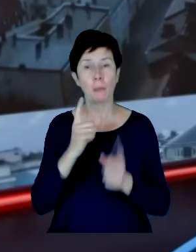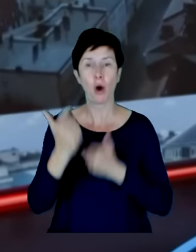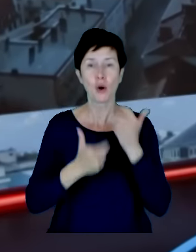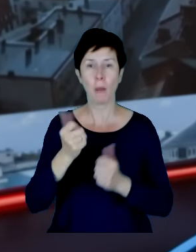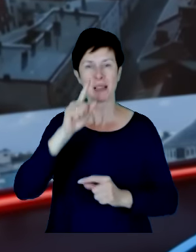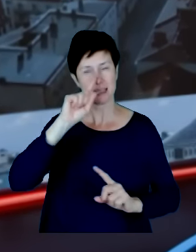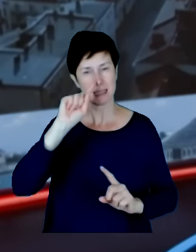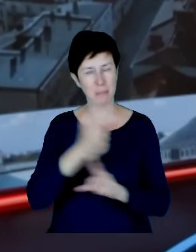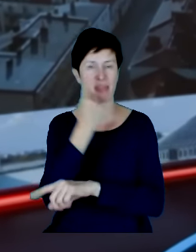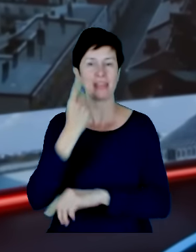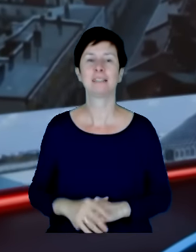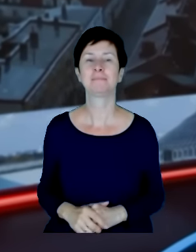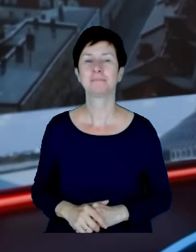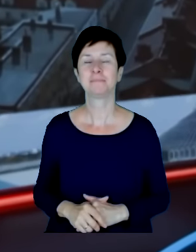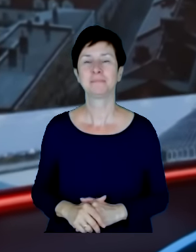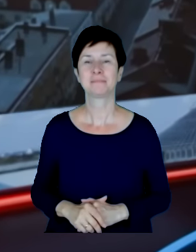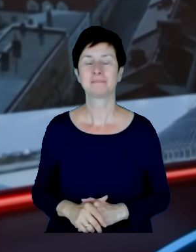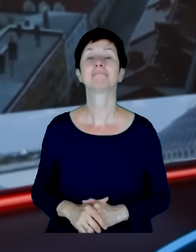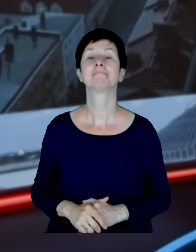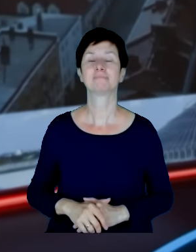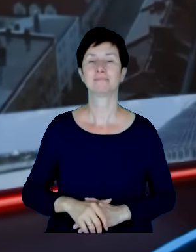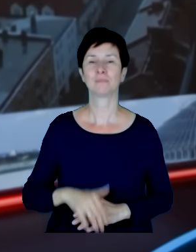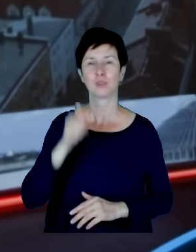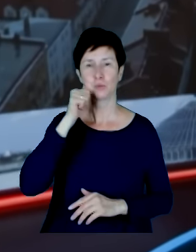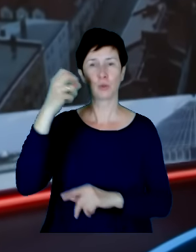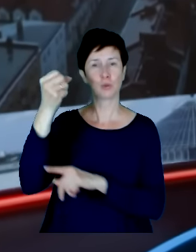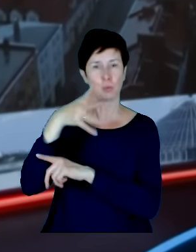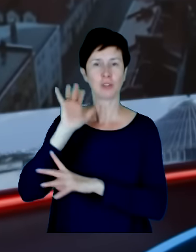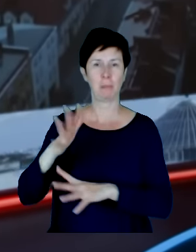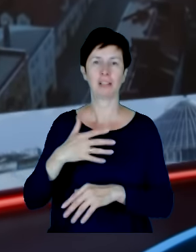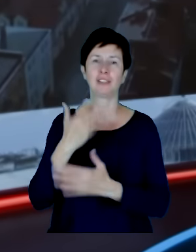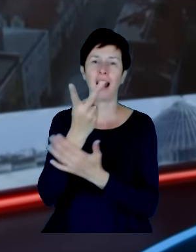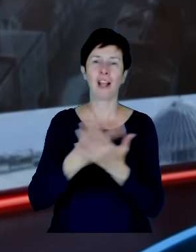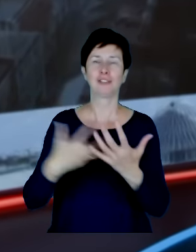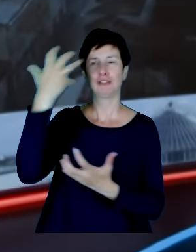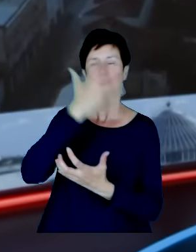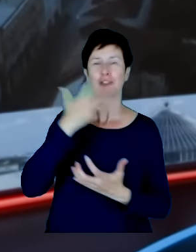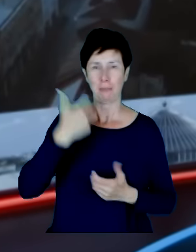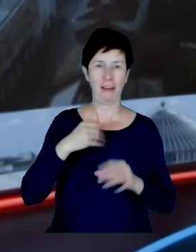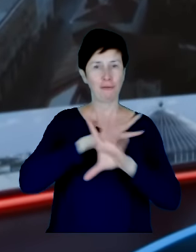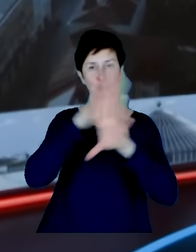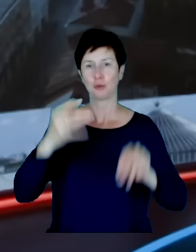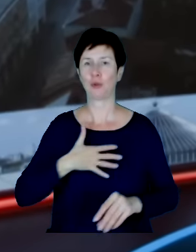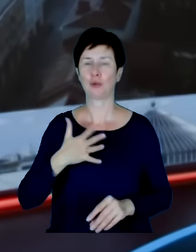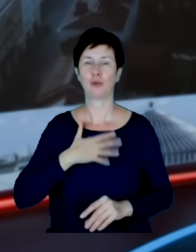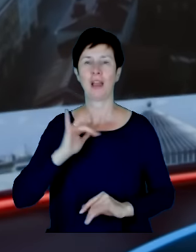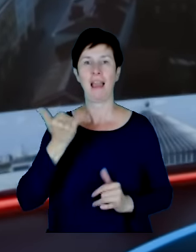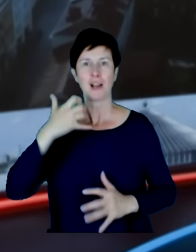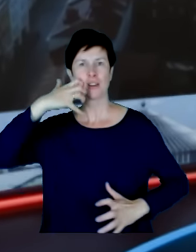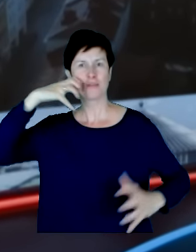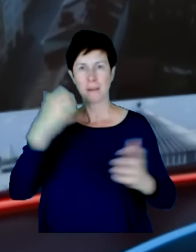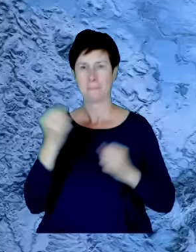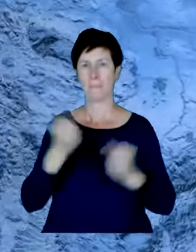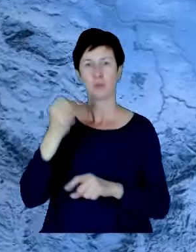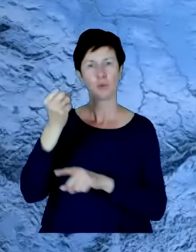sprytnie Śląskie lwy wygrzej jutro swoje kości niczym na sawannie momentami wszyscy poczujemy się jak w tropikach bo słońca nie